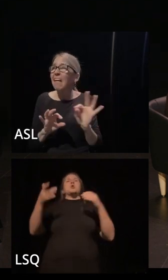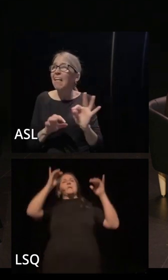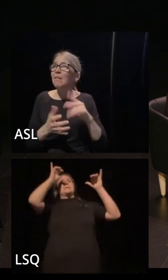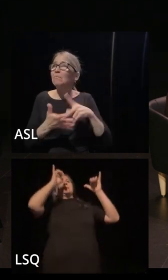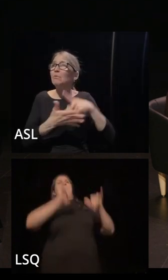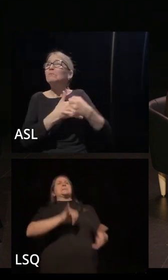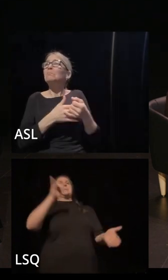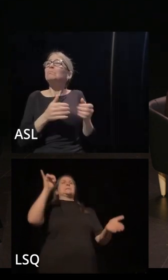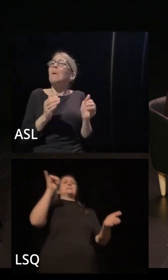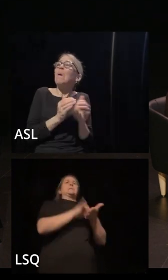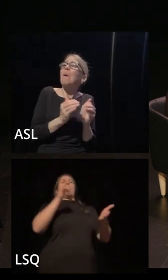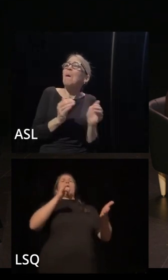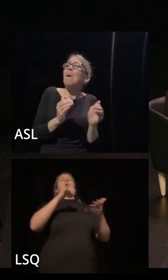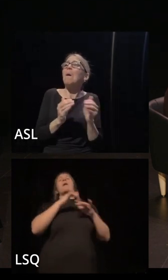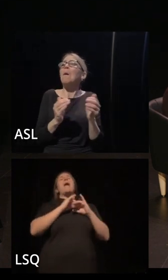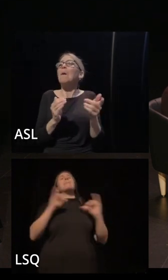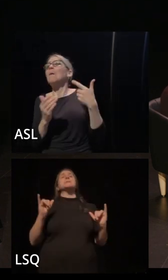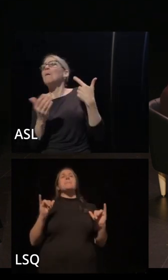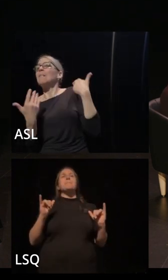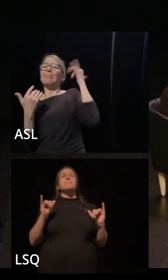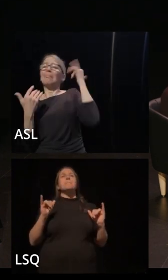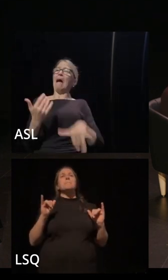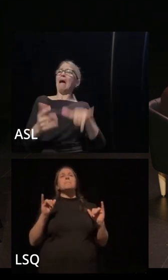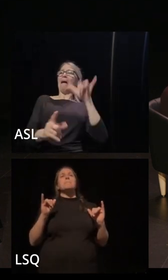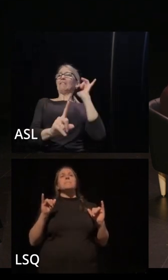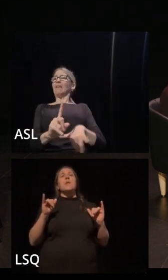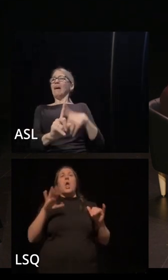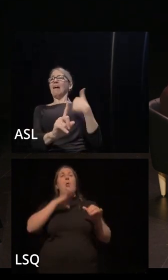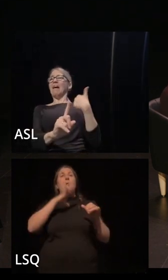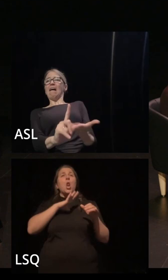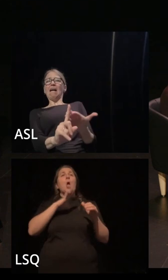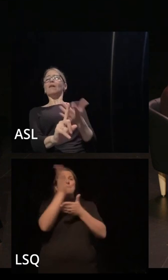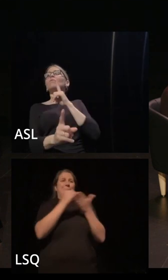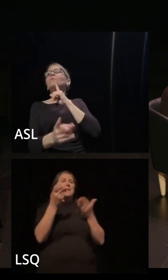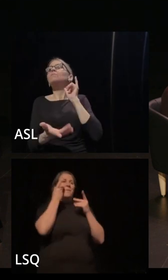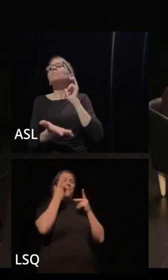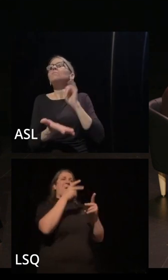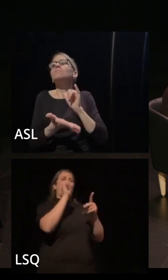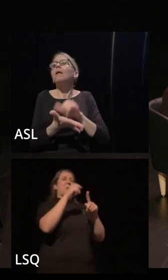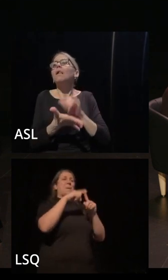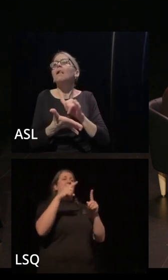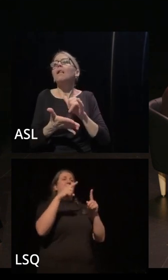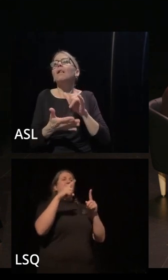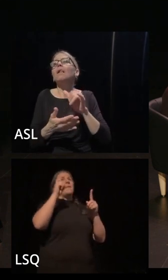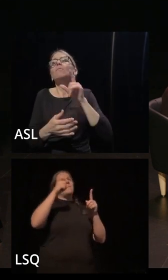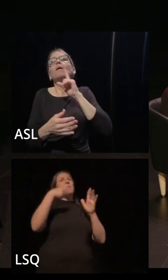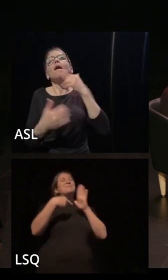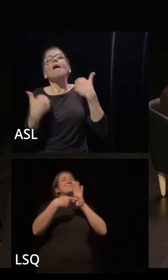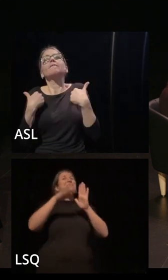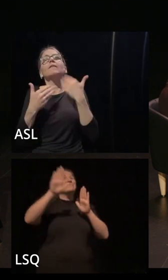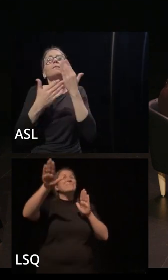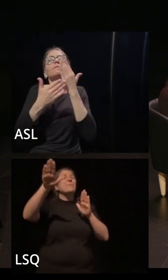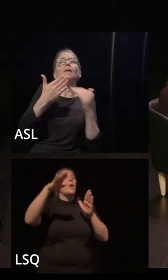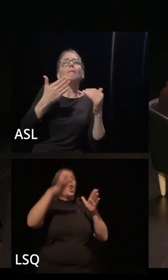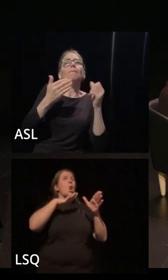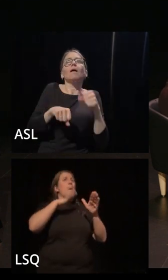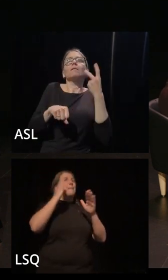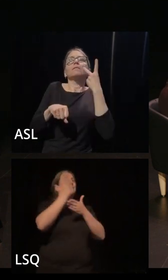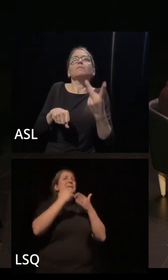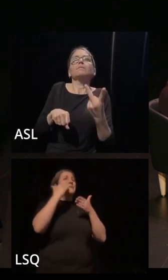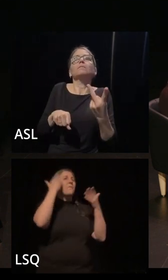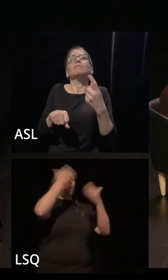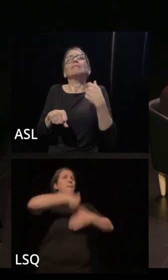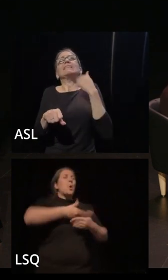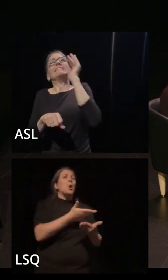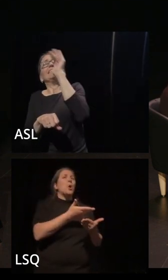ça qui se passe. C'est impossible à cerner. Et de garder un dialogue ouvert en harmonie avec la science, c'est